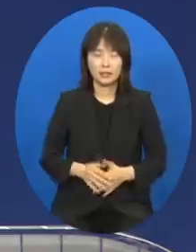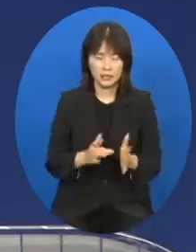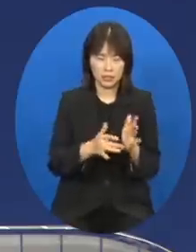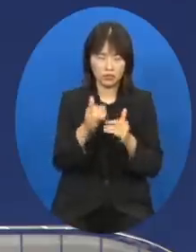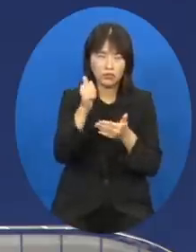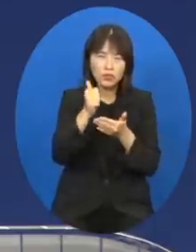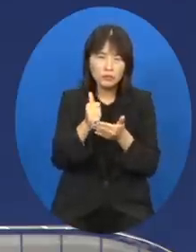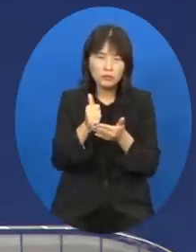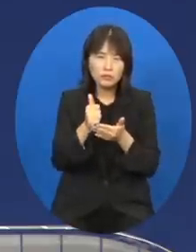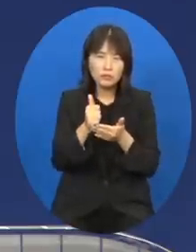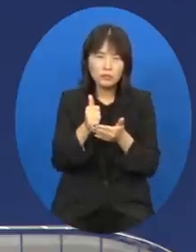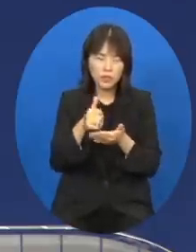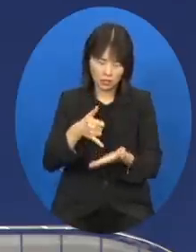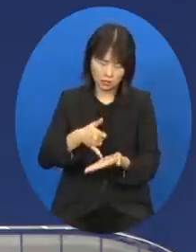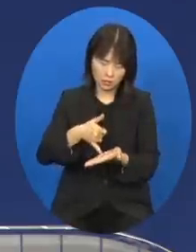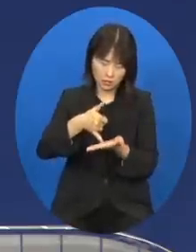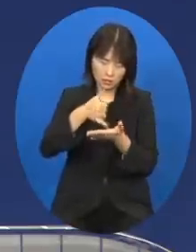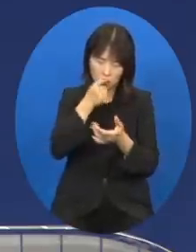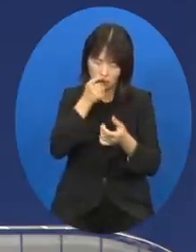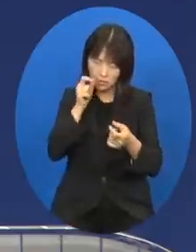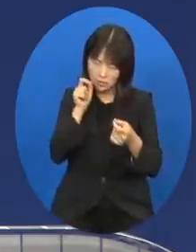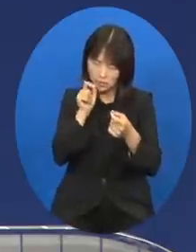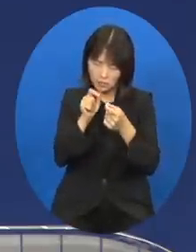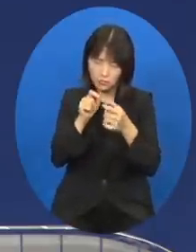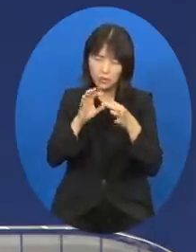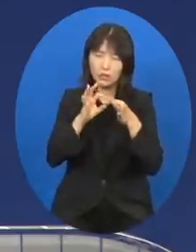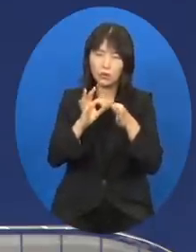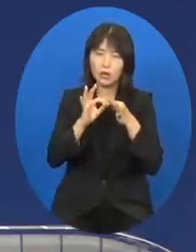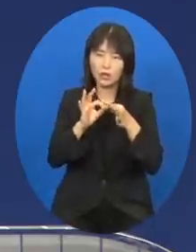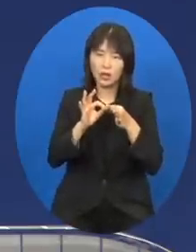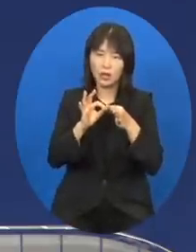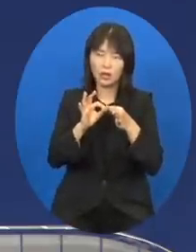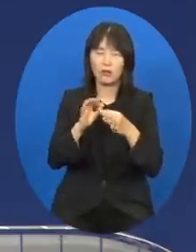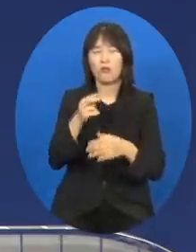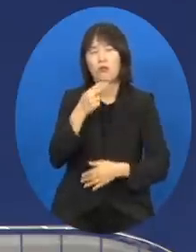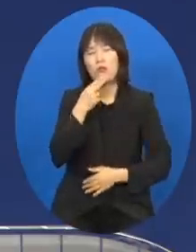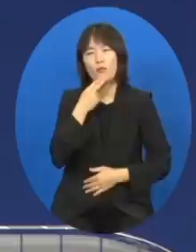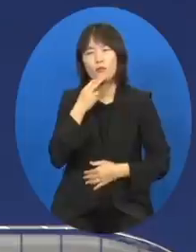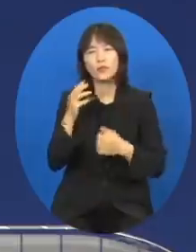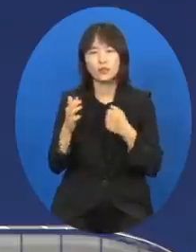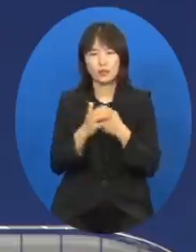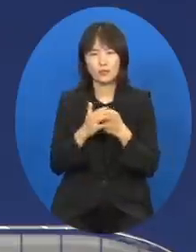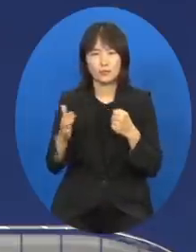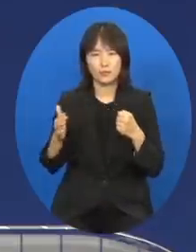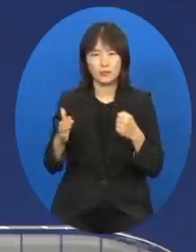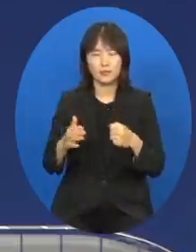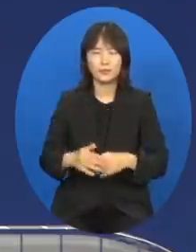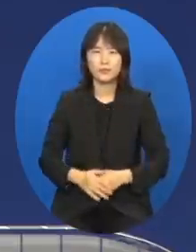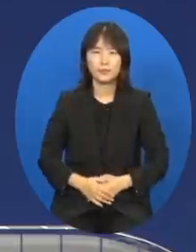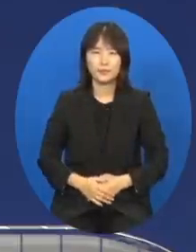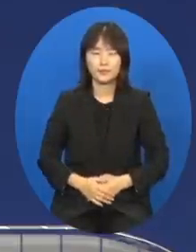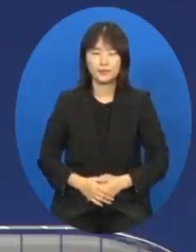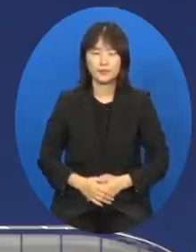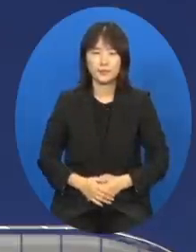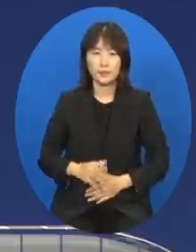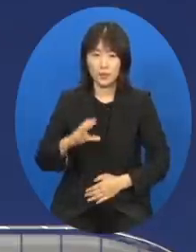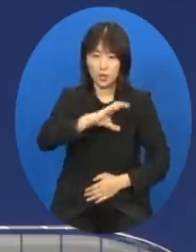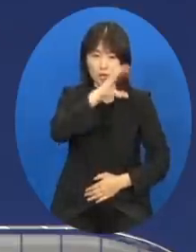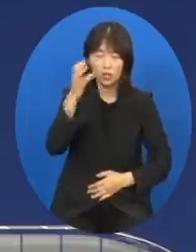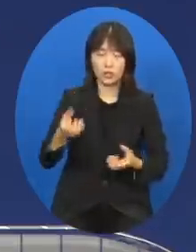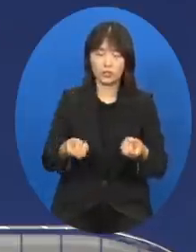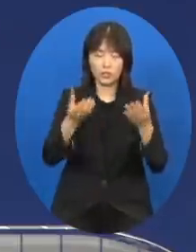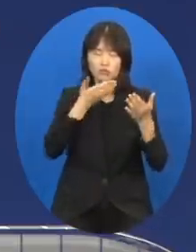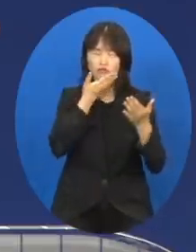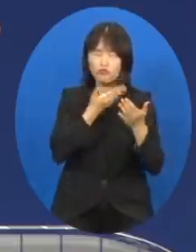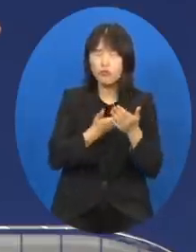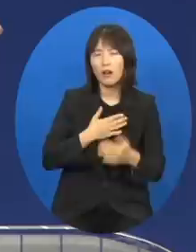예수님과의 인격적이고 친밀한 관계가 없기 때문이에요. 그러니까 성탄절이 중요한